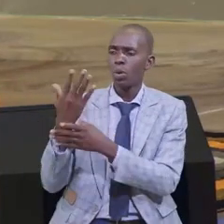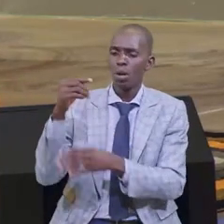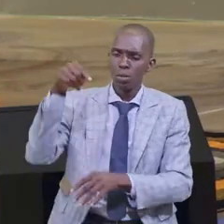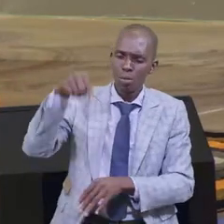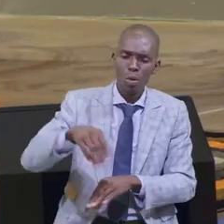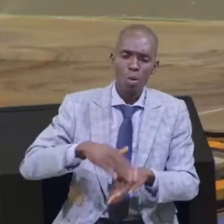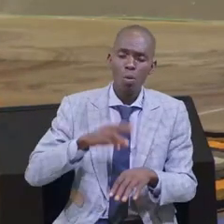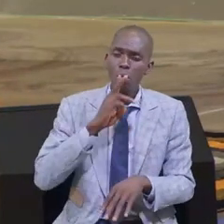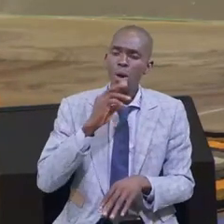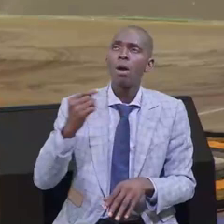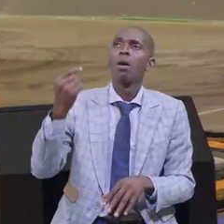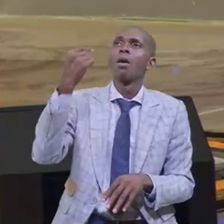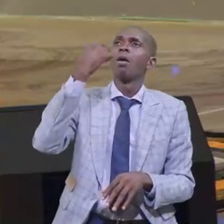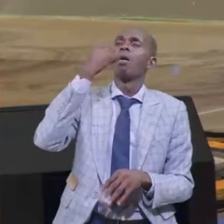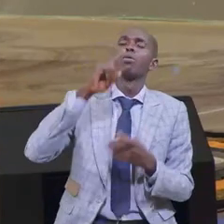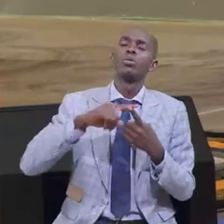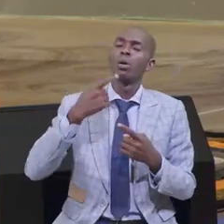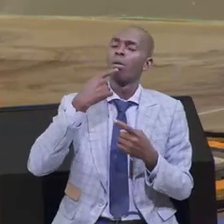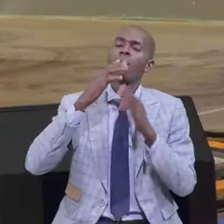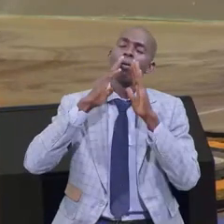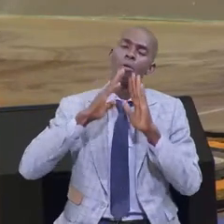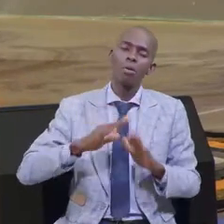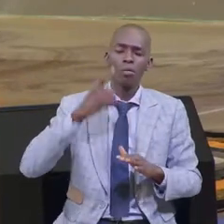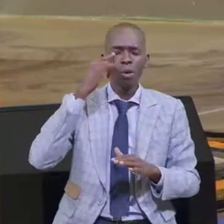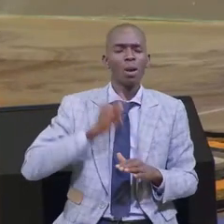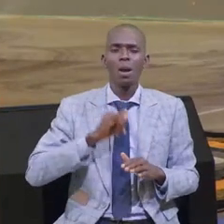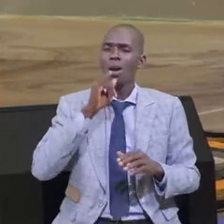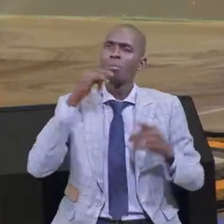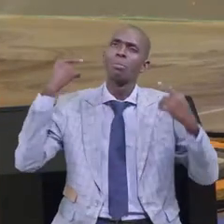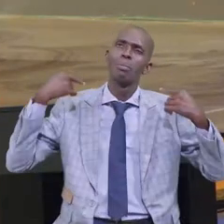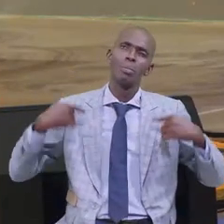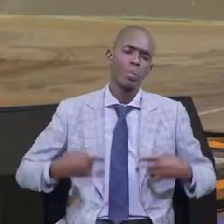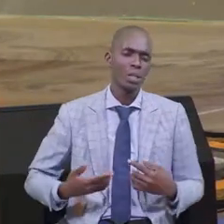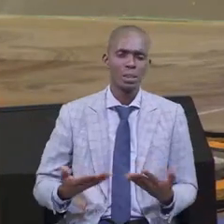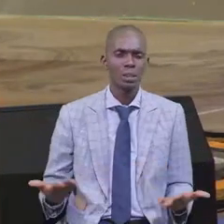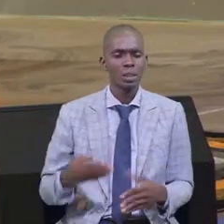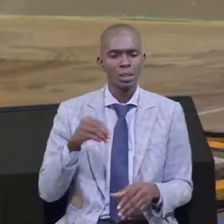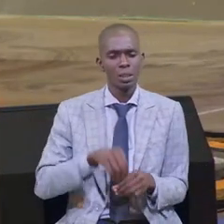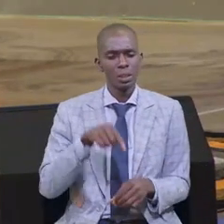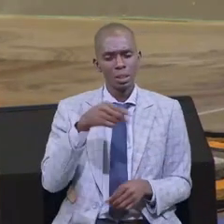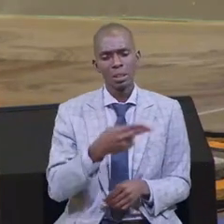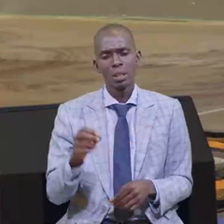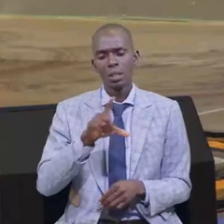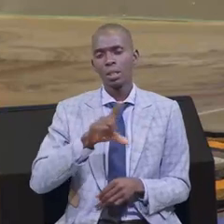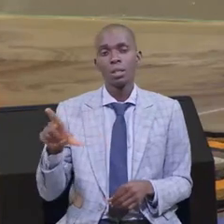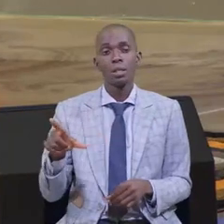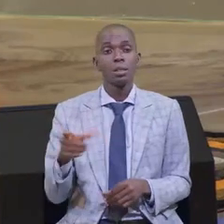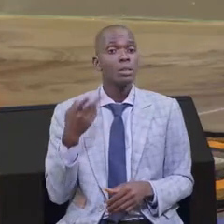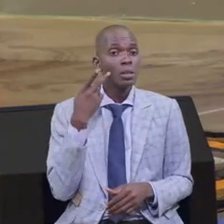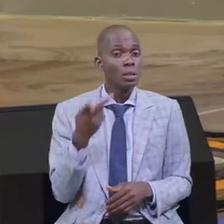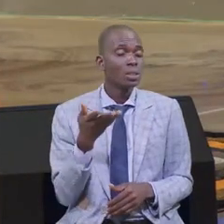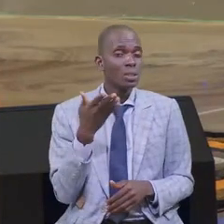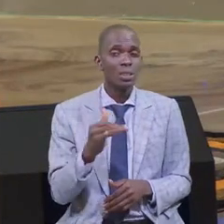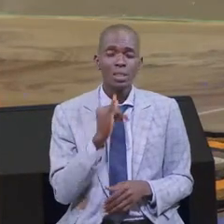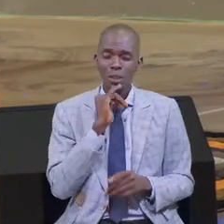me rafraîchisse la langue, car je souffre cruellement dans cette flamme. Il était conscient. Il y a